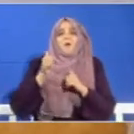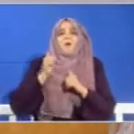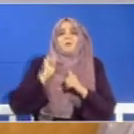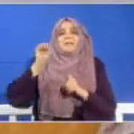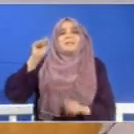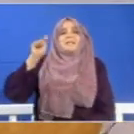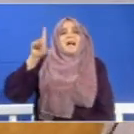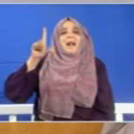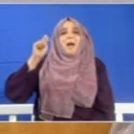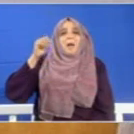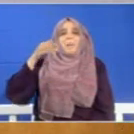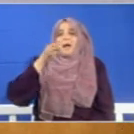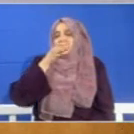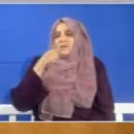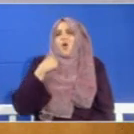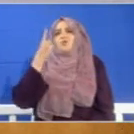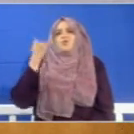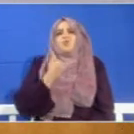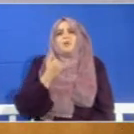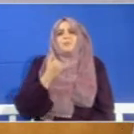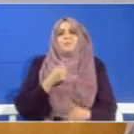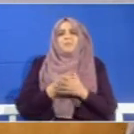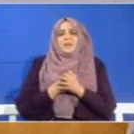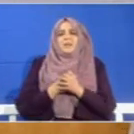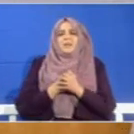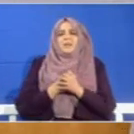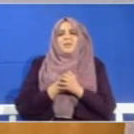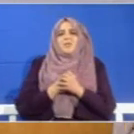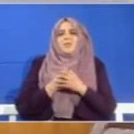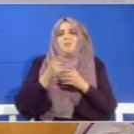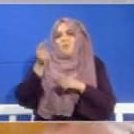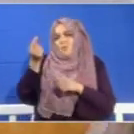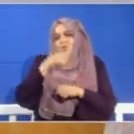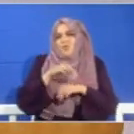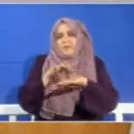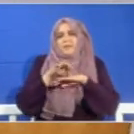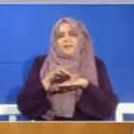جاءني رسول الله صلى الله عليه وسلم يوما ضيفا فاحتاج إلى النوم فأفرشت له